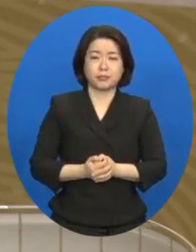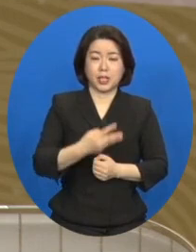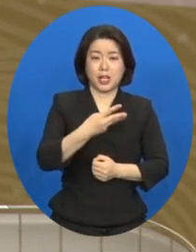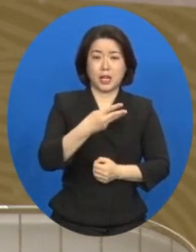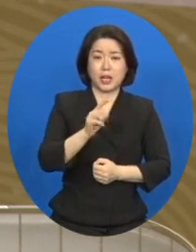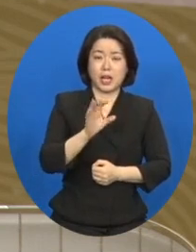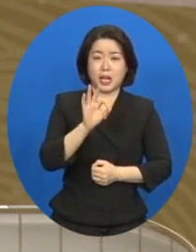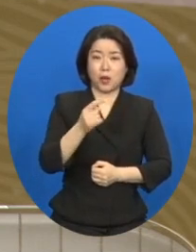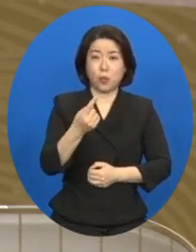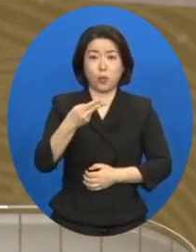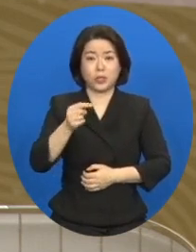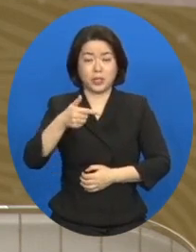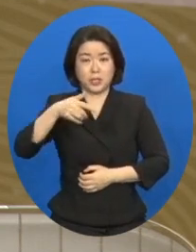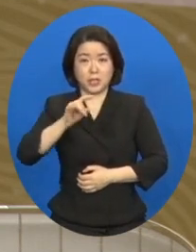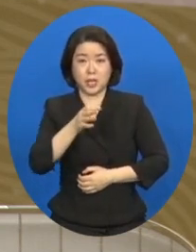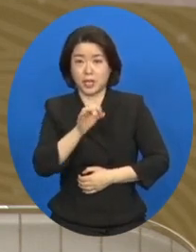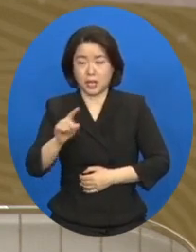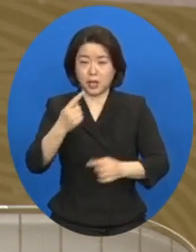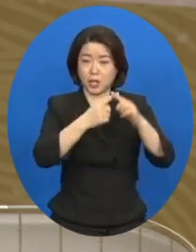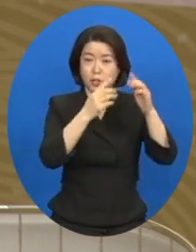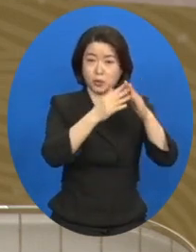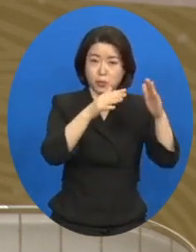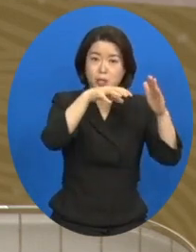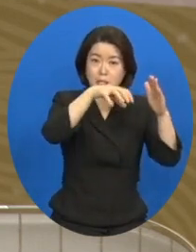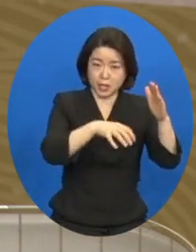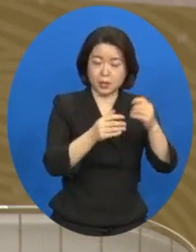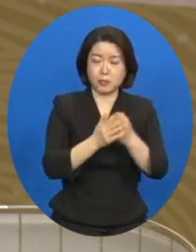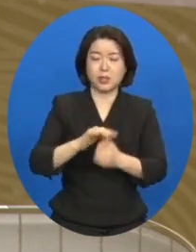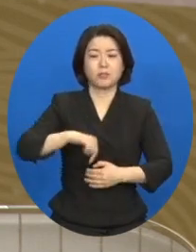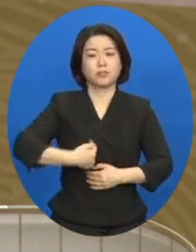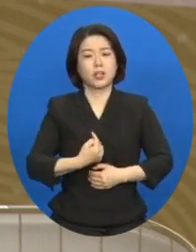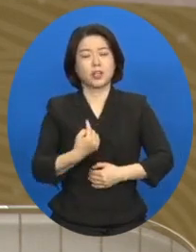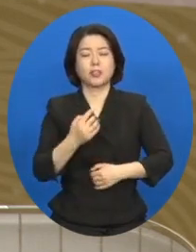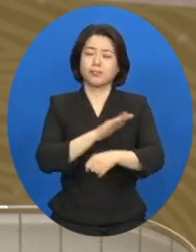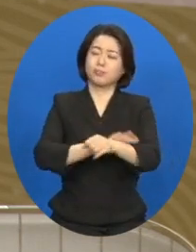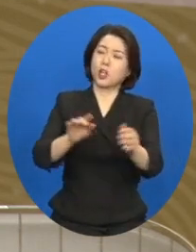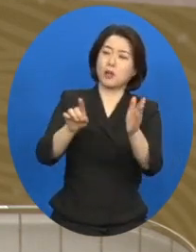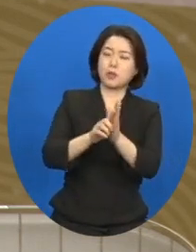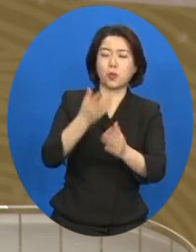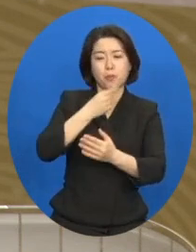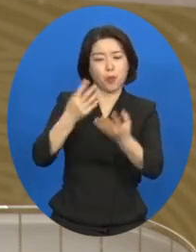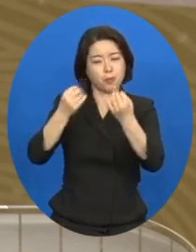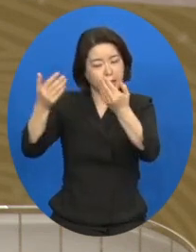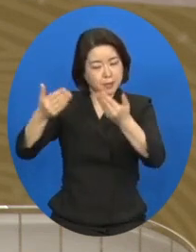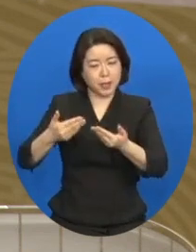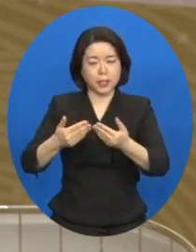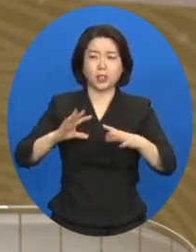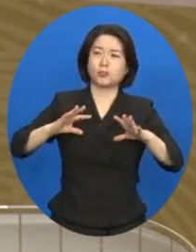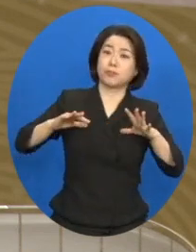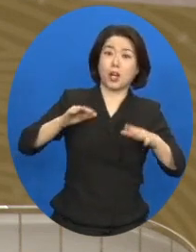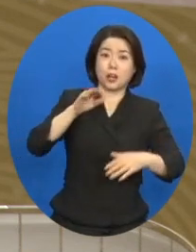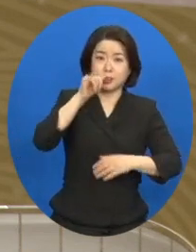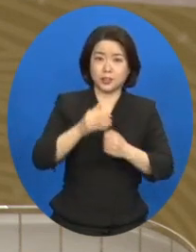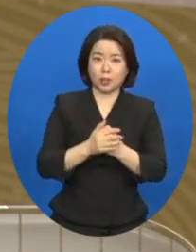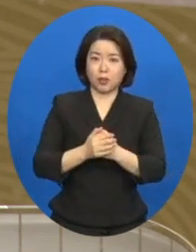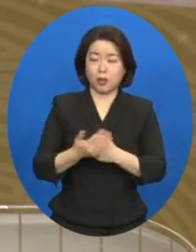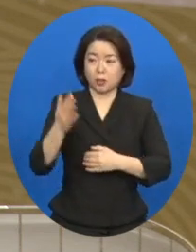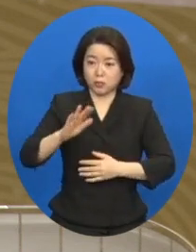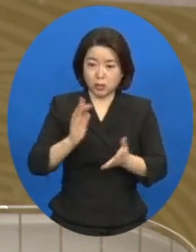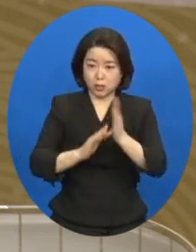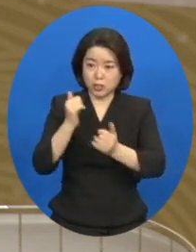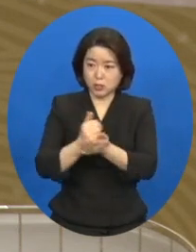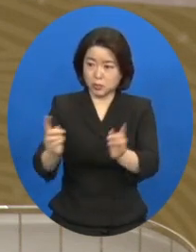라오디게아 교인들이 자기들은 예수 잘 믿고 복 많이 받았다고 자랑하고 살았어요. 예수님을 딱 만나고